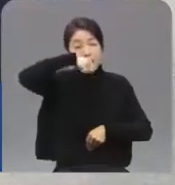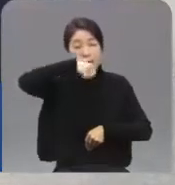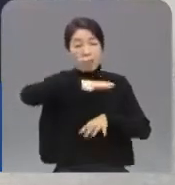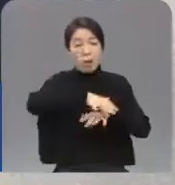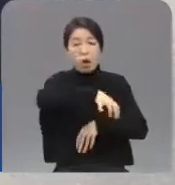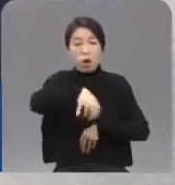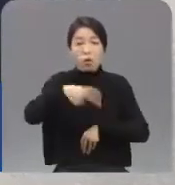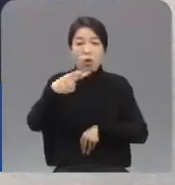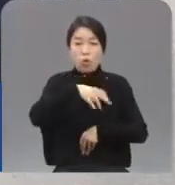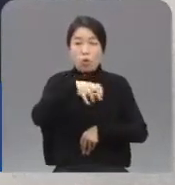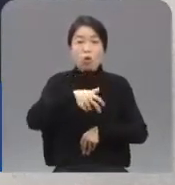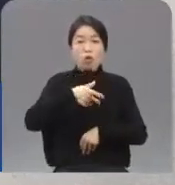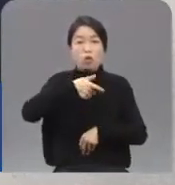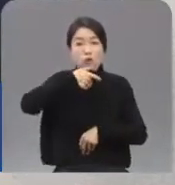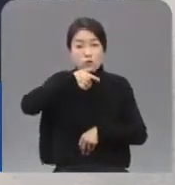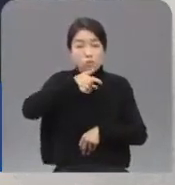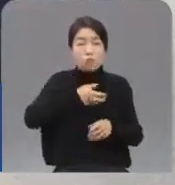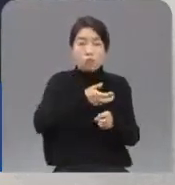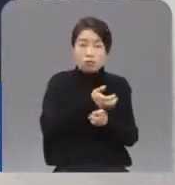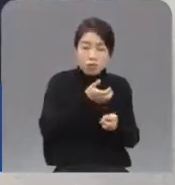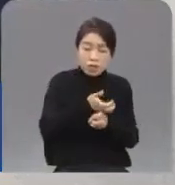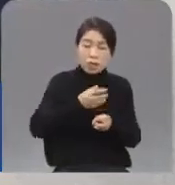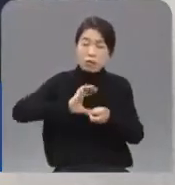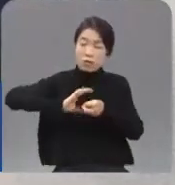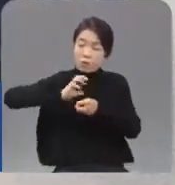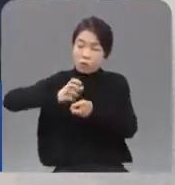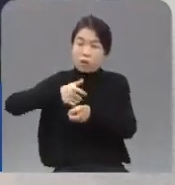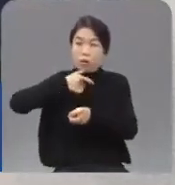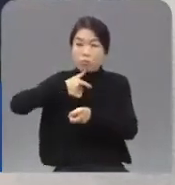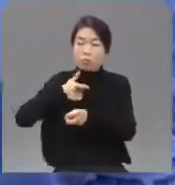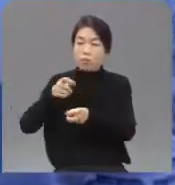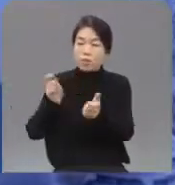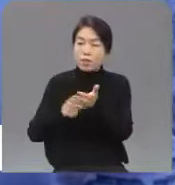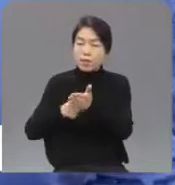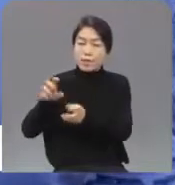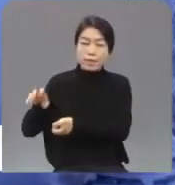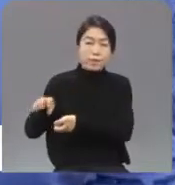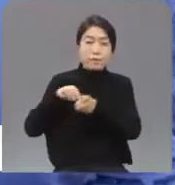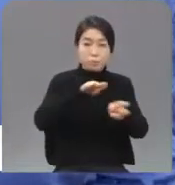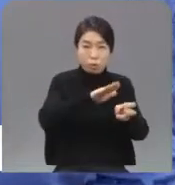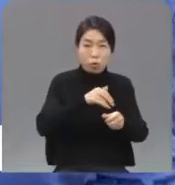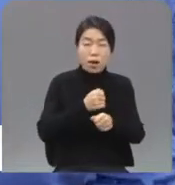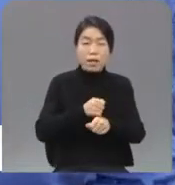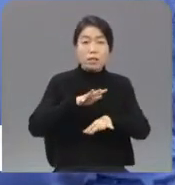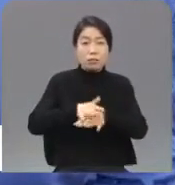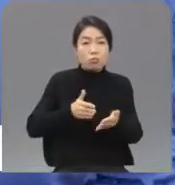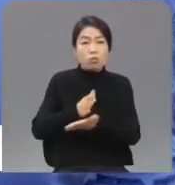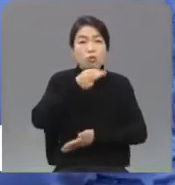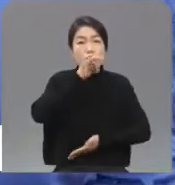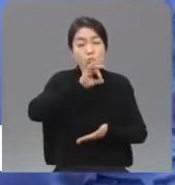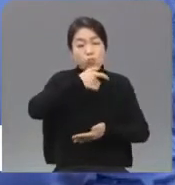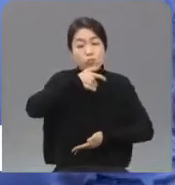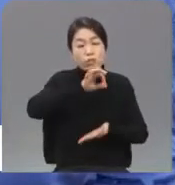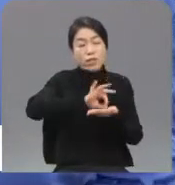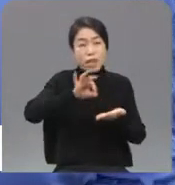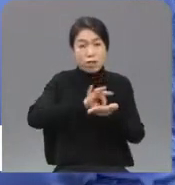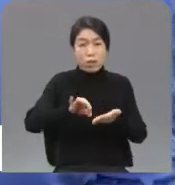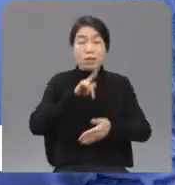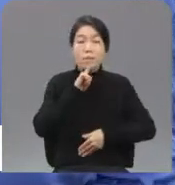12곳에 살수차와 민간 레미콘 업체의 급수 차량 등을 긴급 투입해 농업용수를 공급했다고